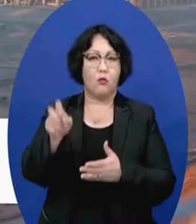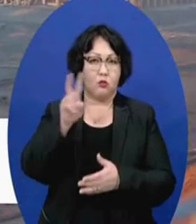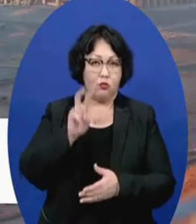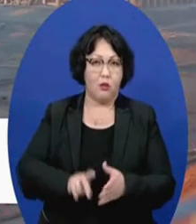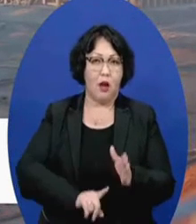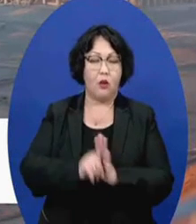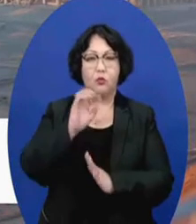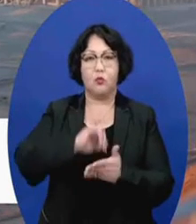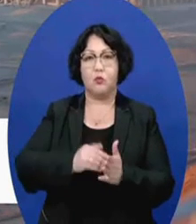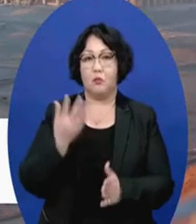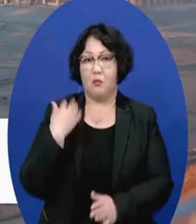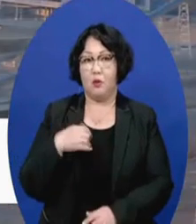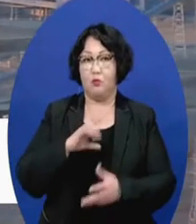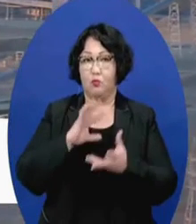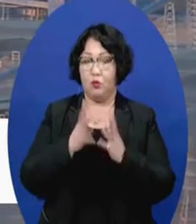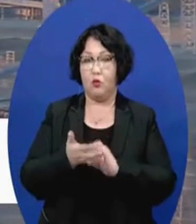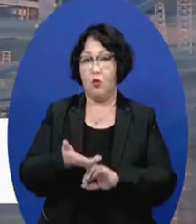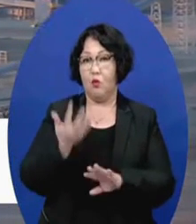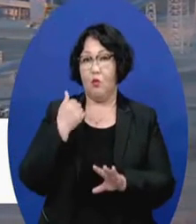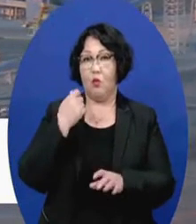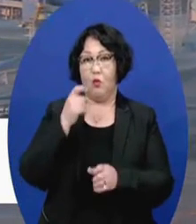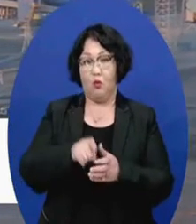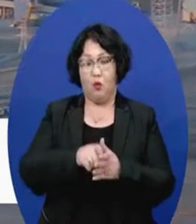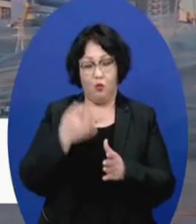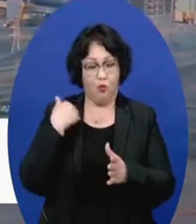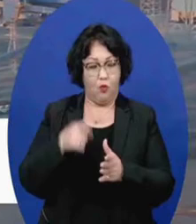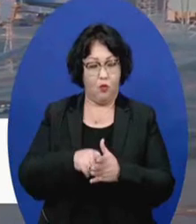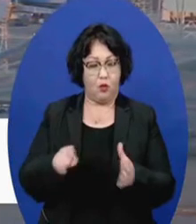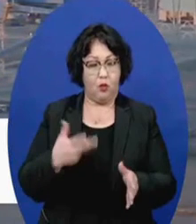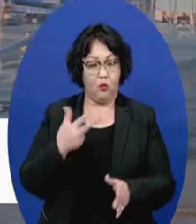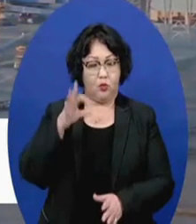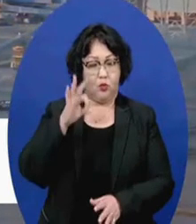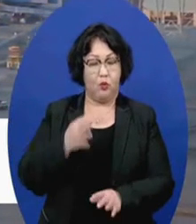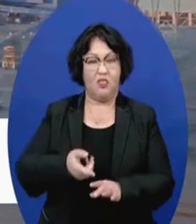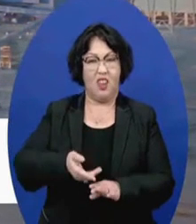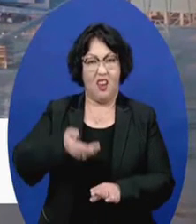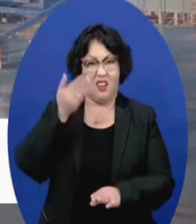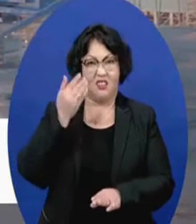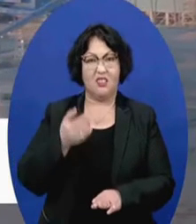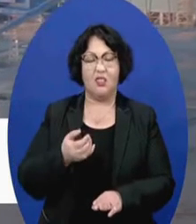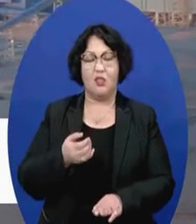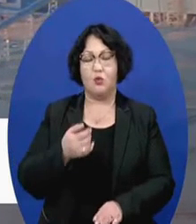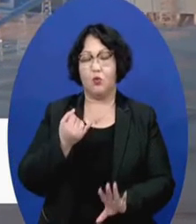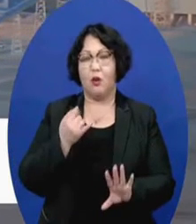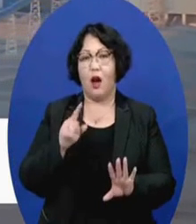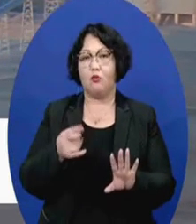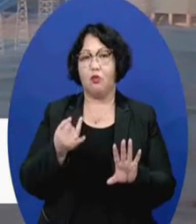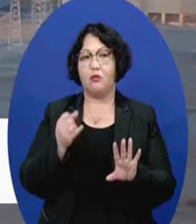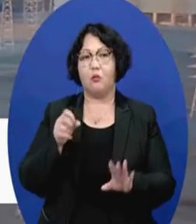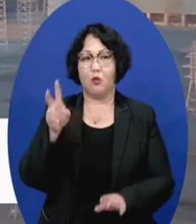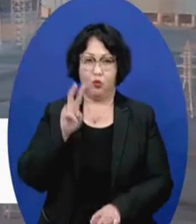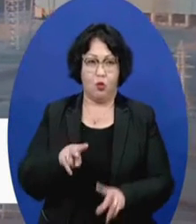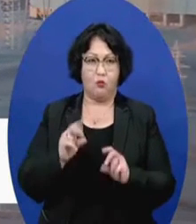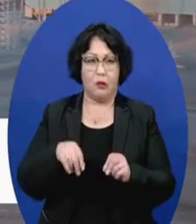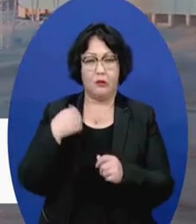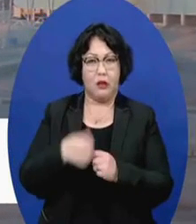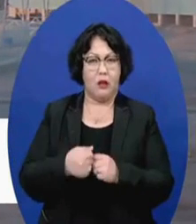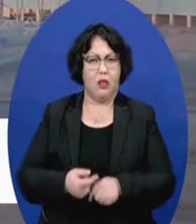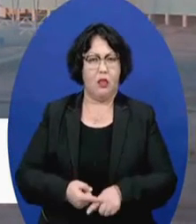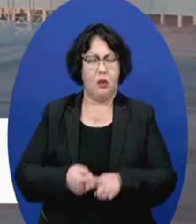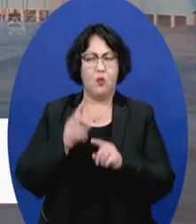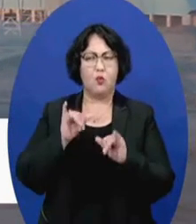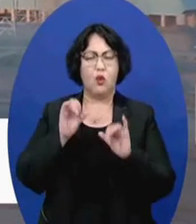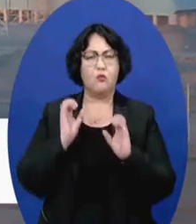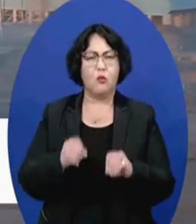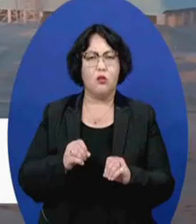анх төлөвлөж байсан боловч Өнгөрсөн хугацаанд 30% хэтэрч 6.7 сая доллар төрсөн байна. За тухайн зардлын